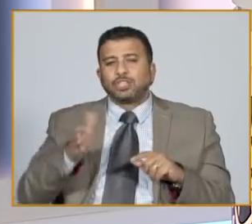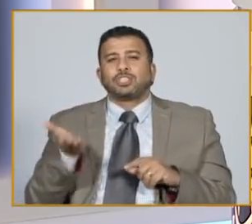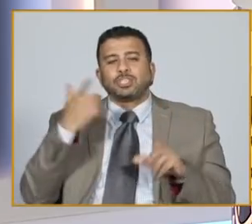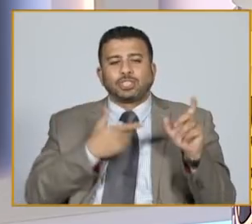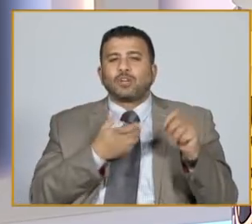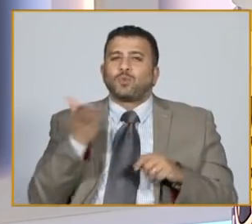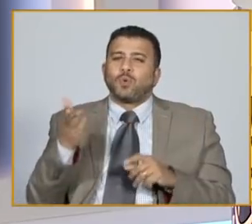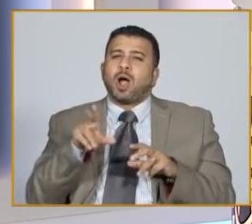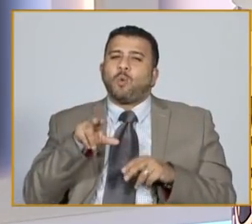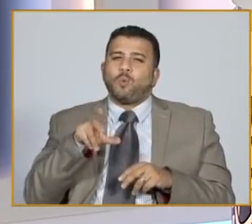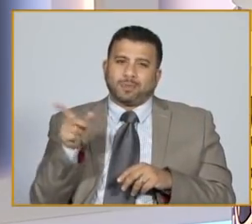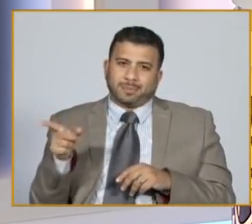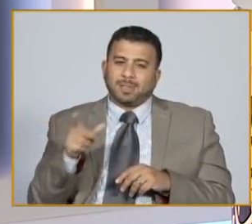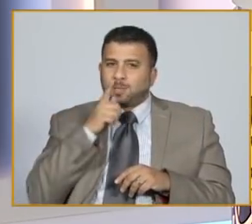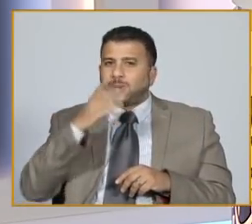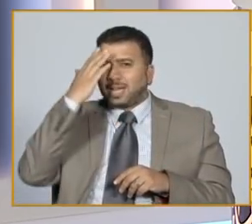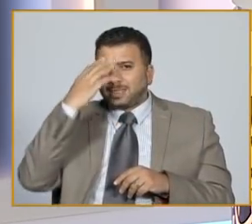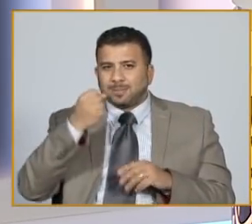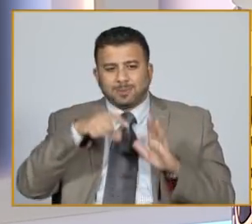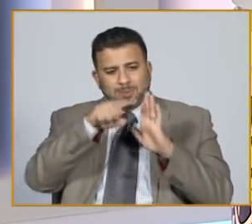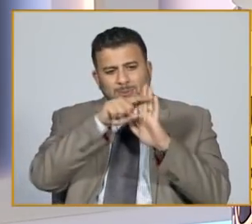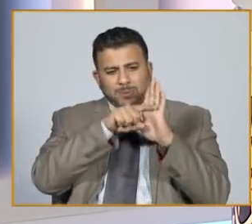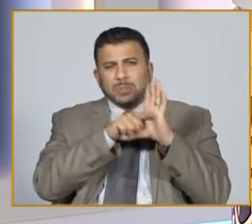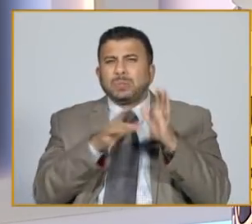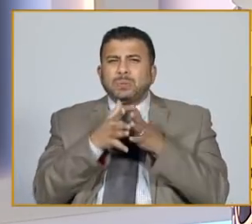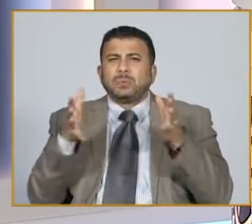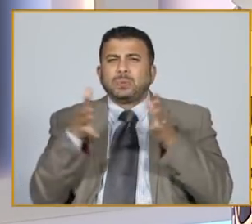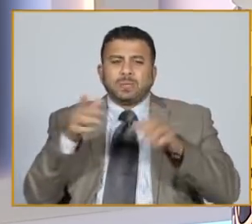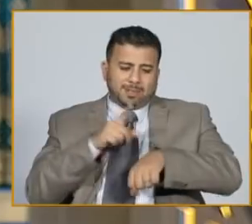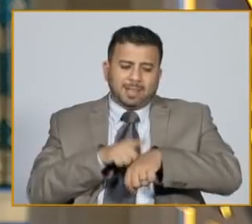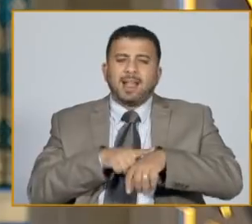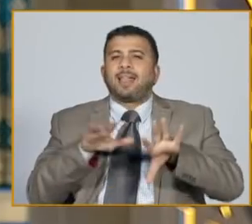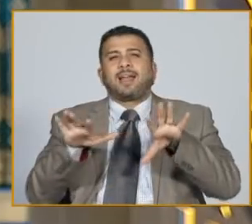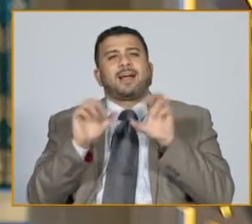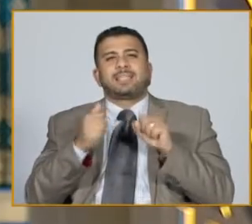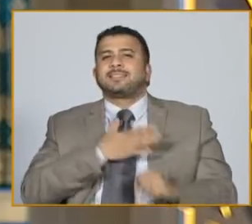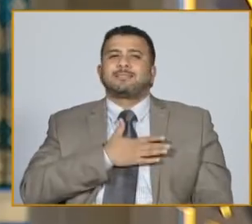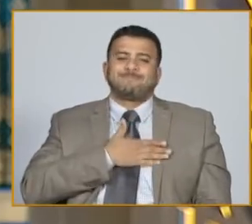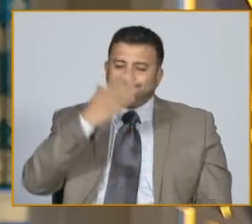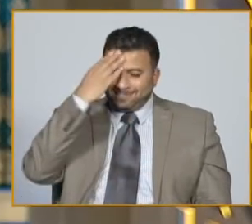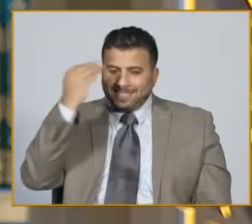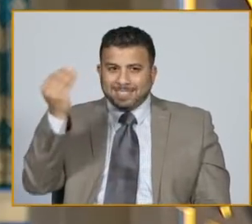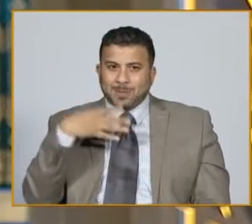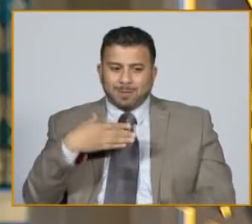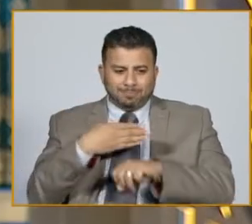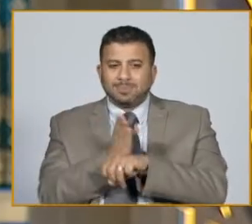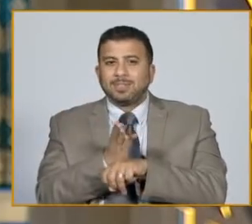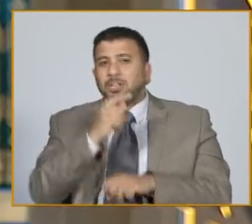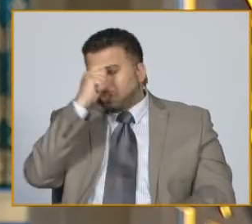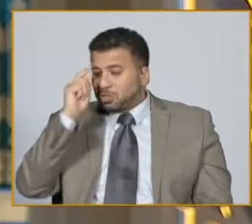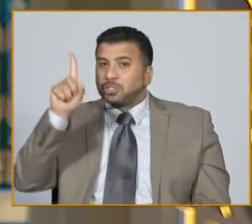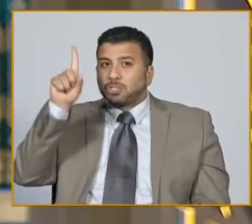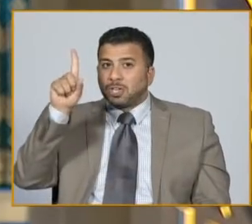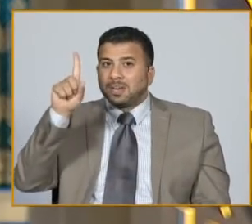من الجزائر، والأخ أحمد من أبوظبي، أعتذر منكم اعتذار شديد والله، الوقت مثل ما يقولون سرقنا، لكن إن شاء الله في